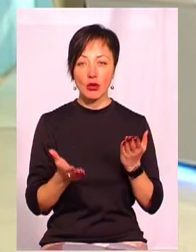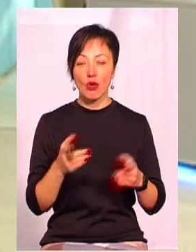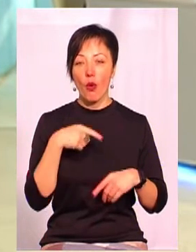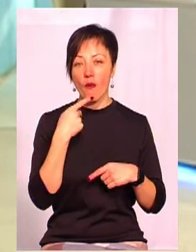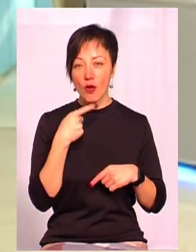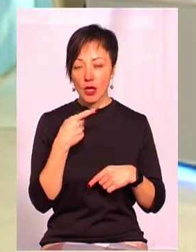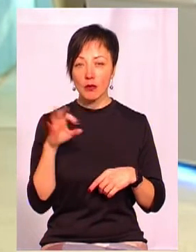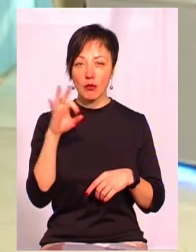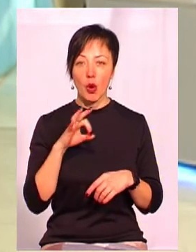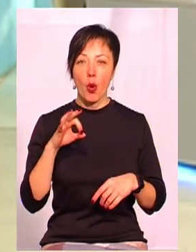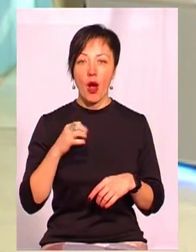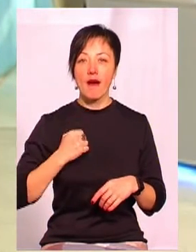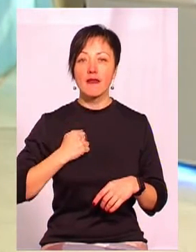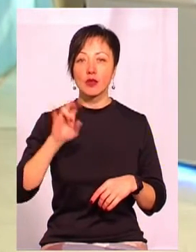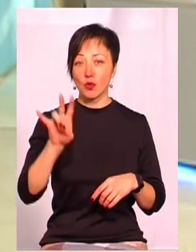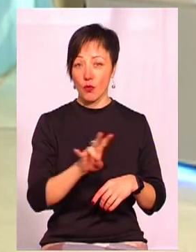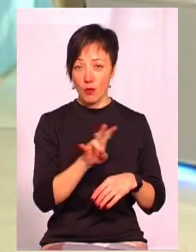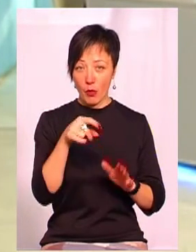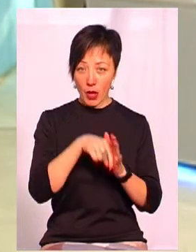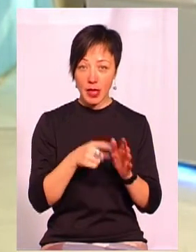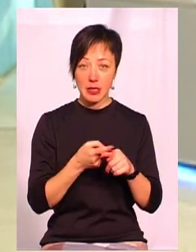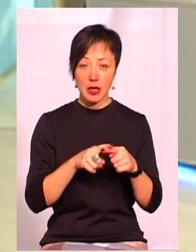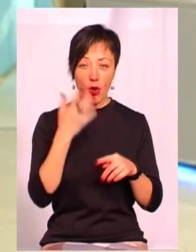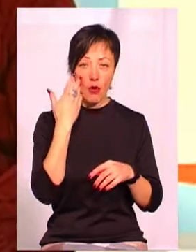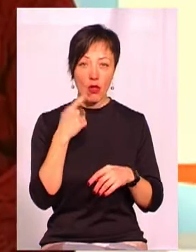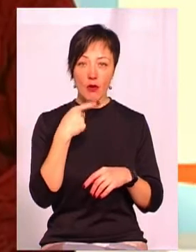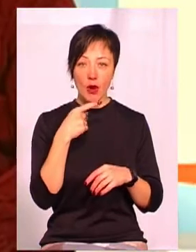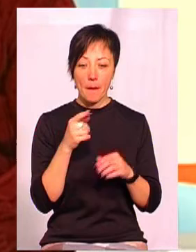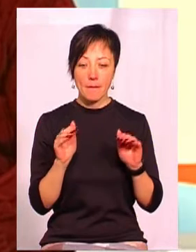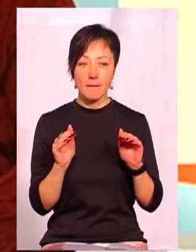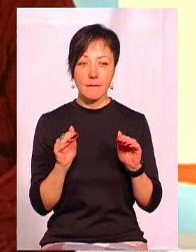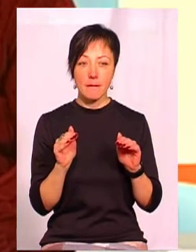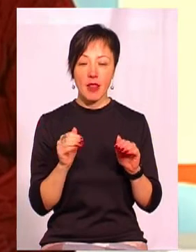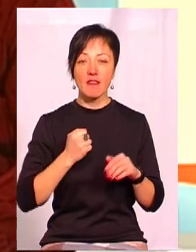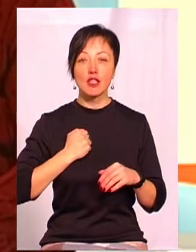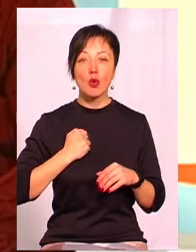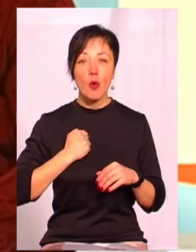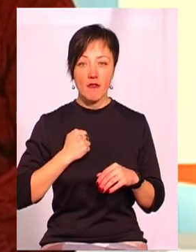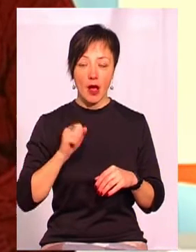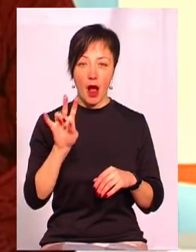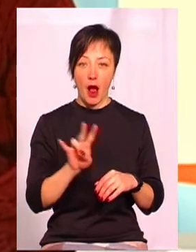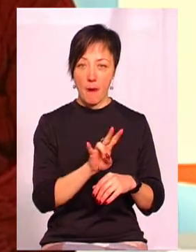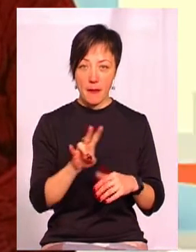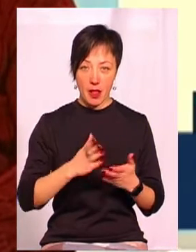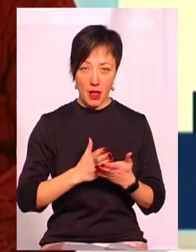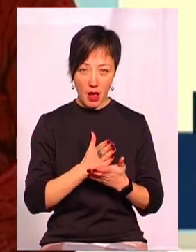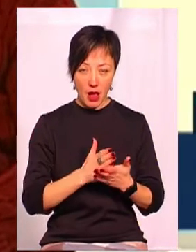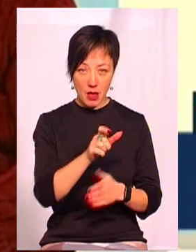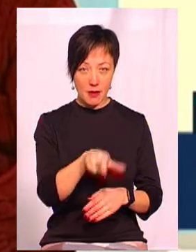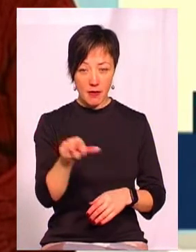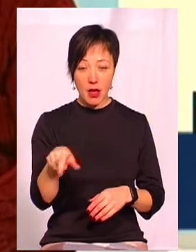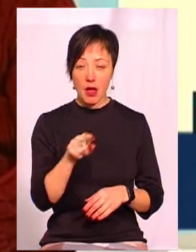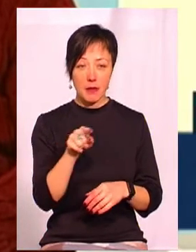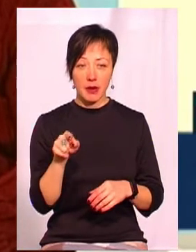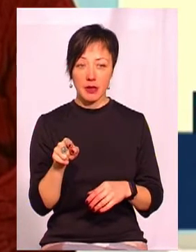про капеланство у військовому поняття, це коли ми говоримо про військових, капеланів, так?